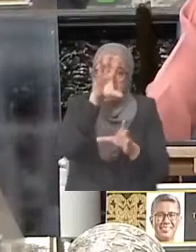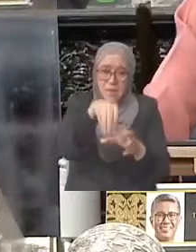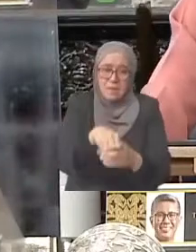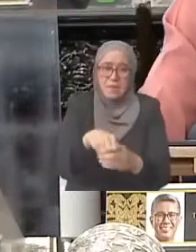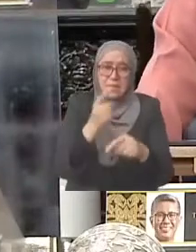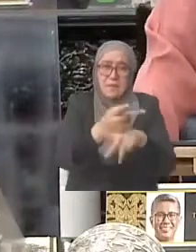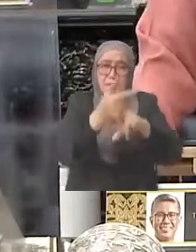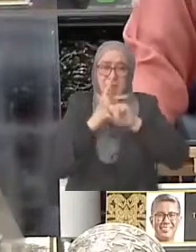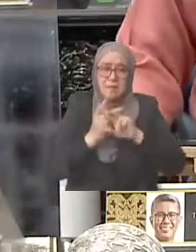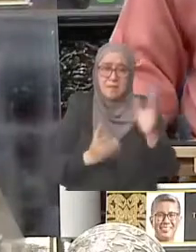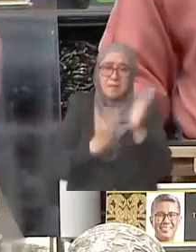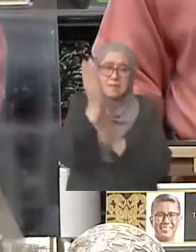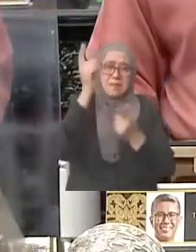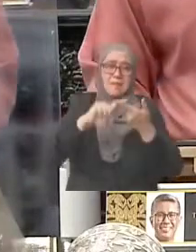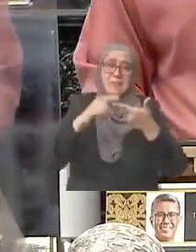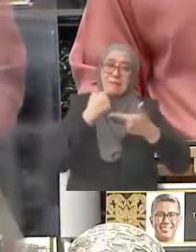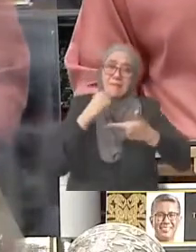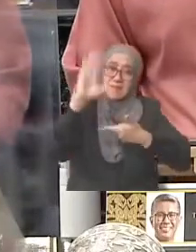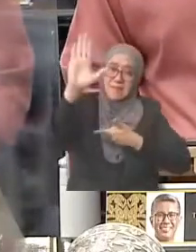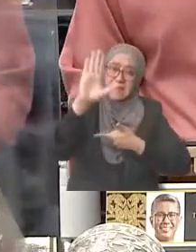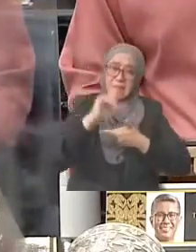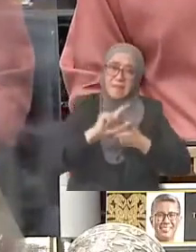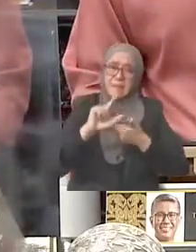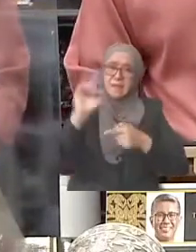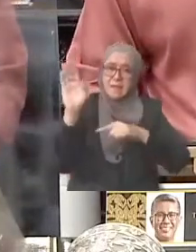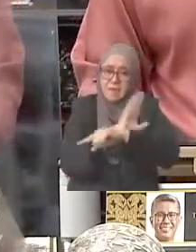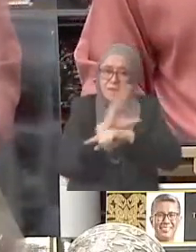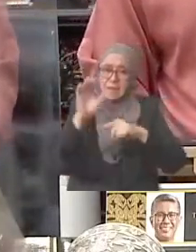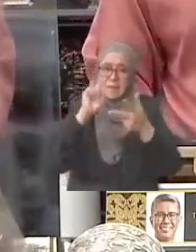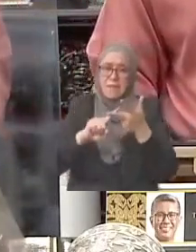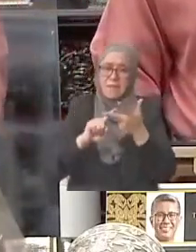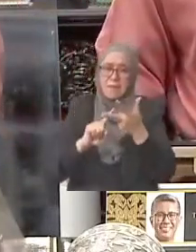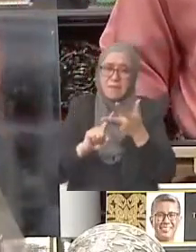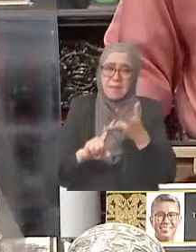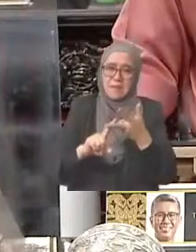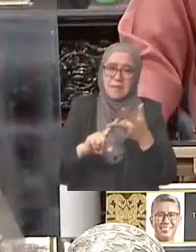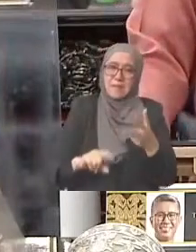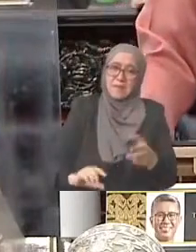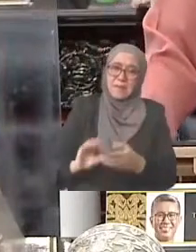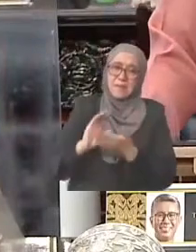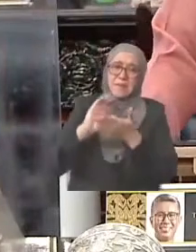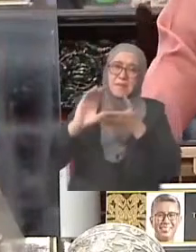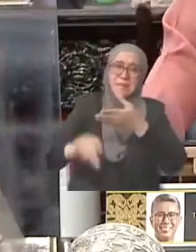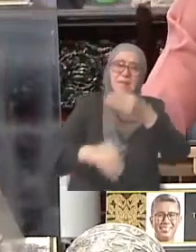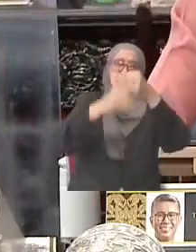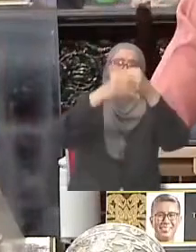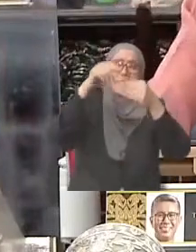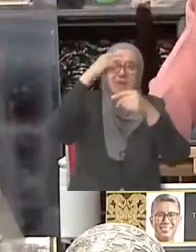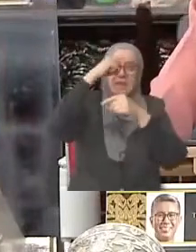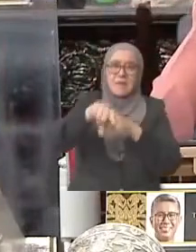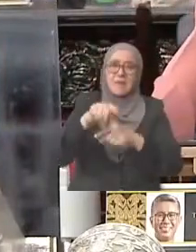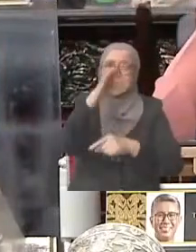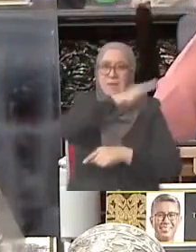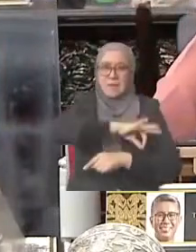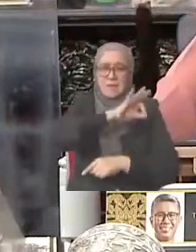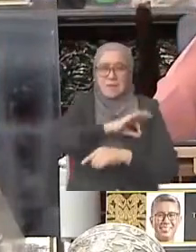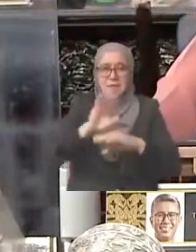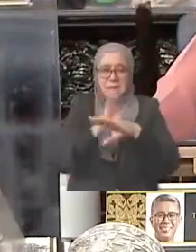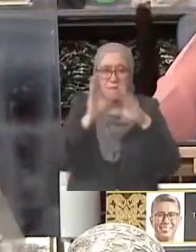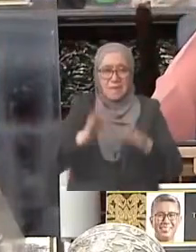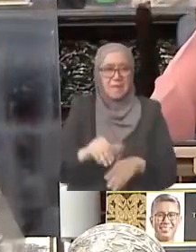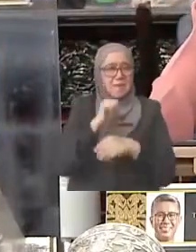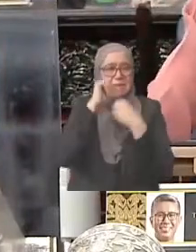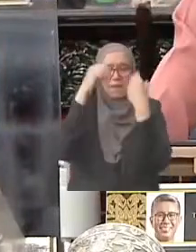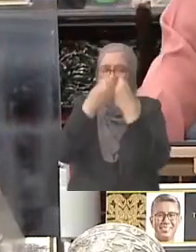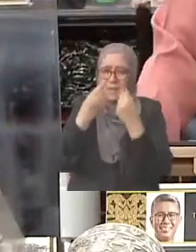jaminan pembiayaan dan suntikan equity dengan sasaran Untuk memanfaatkan setiap golongan Usahawan tidak kirim pesan